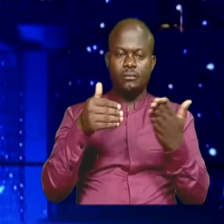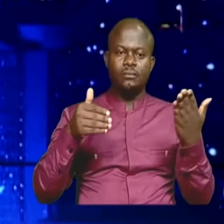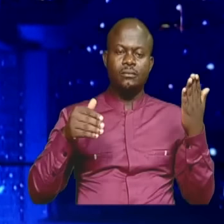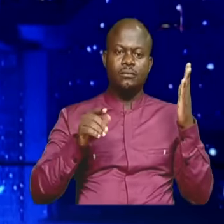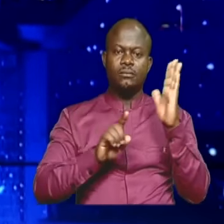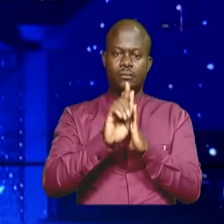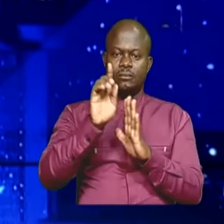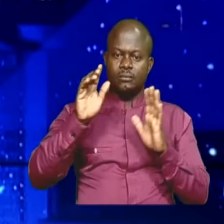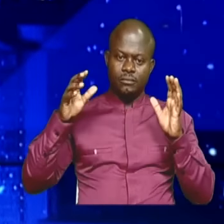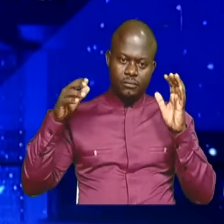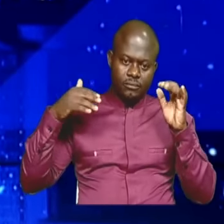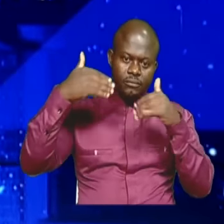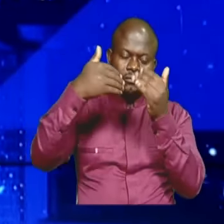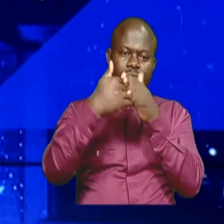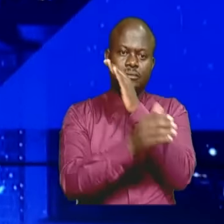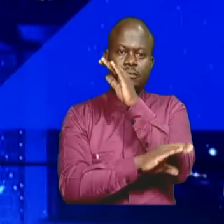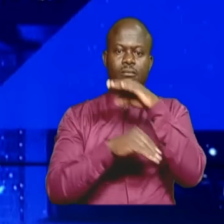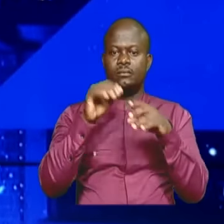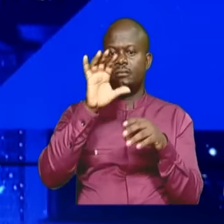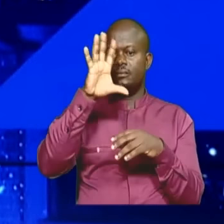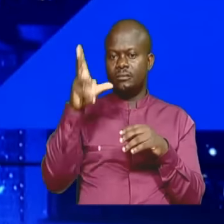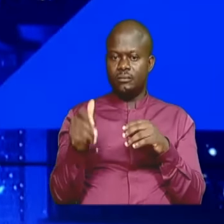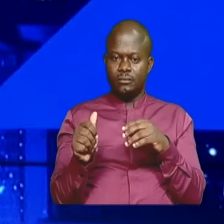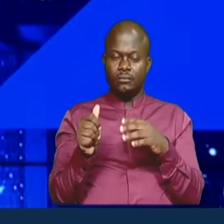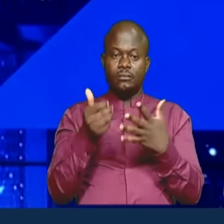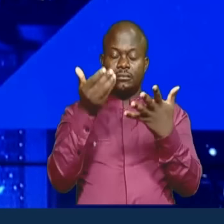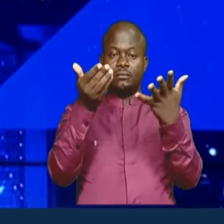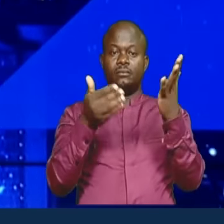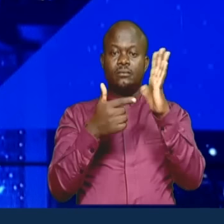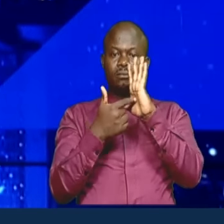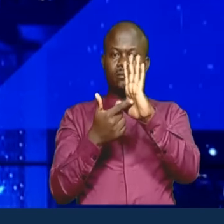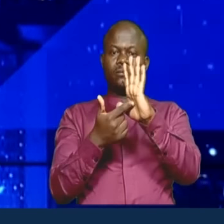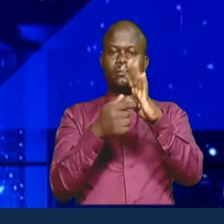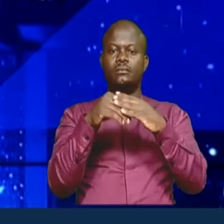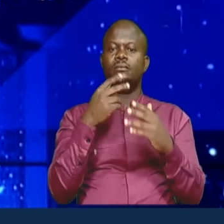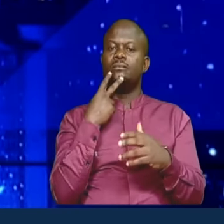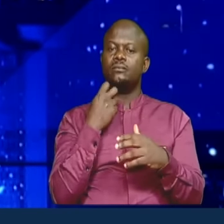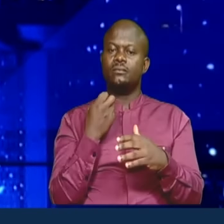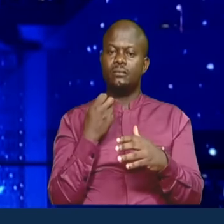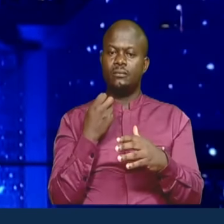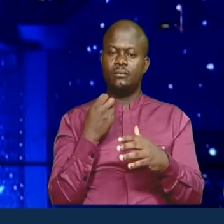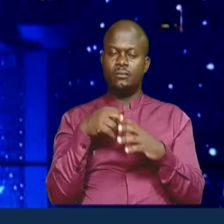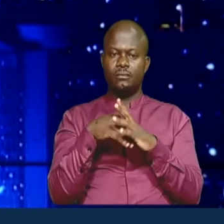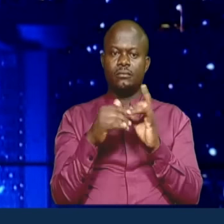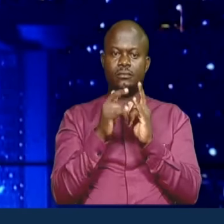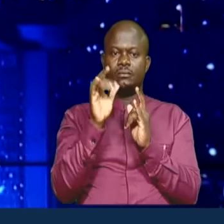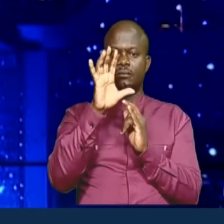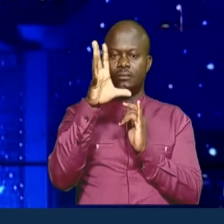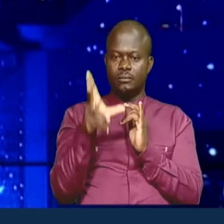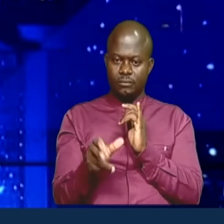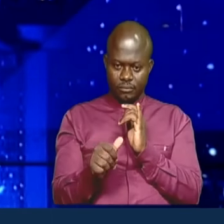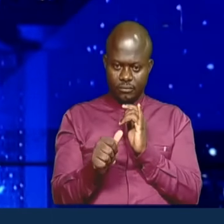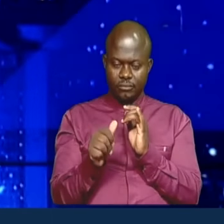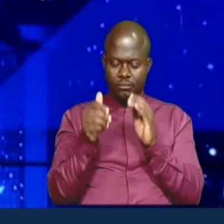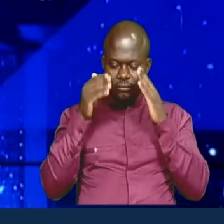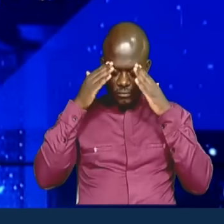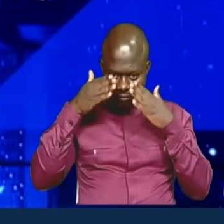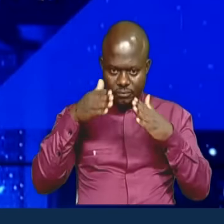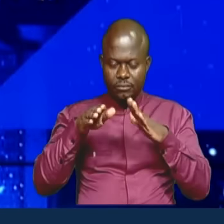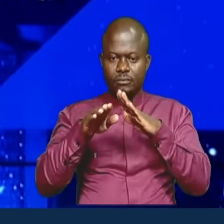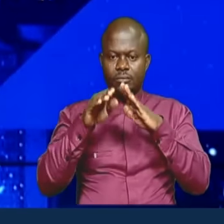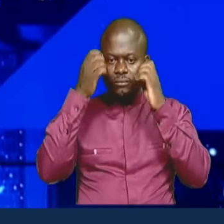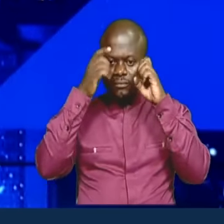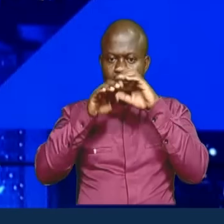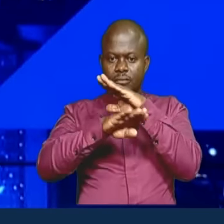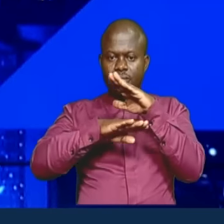rirambye ry'ibihugu by'umugabane wa Afurika. Ibi yabigarutseho kuri wa kabiri ni mu nama nyafurika yiga ku burezi bw'ibanze iteraniye hano